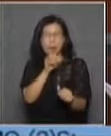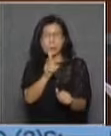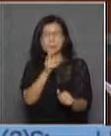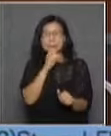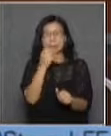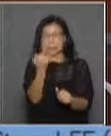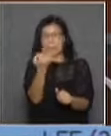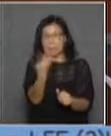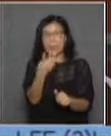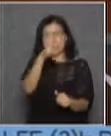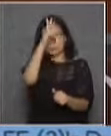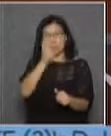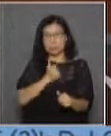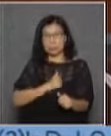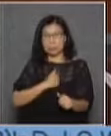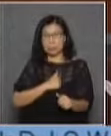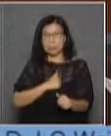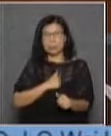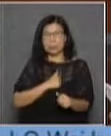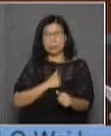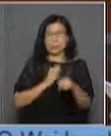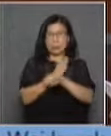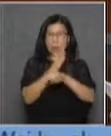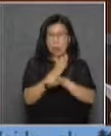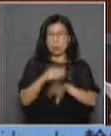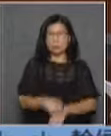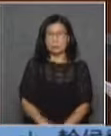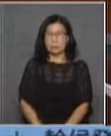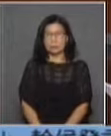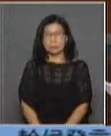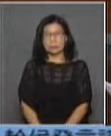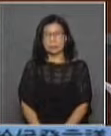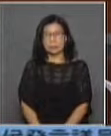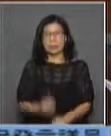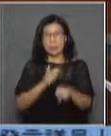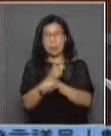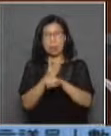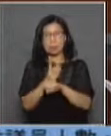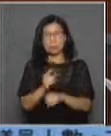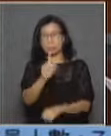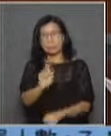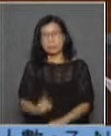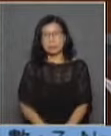啲嘅官員呢係過於啊呢一、這個嘅